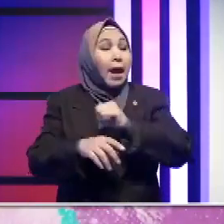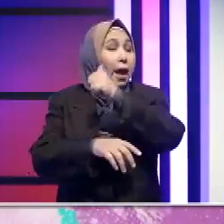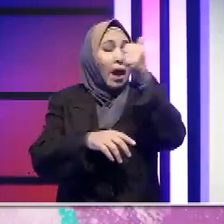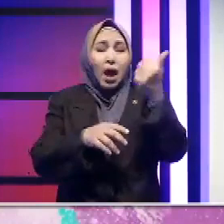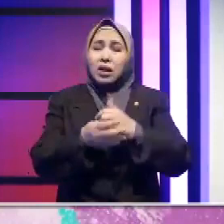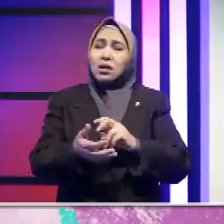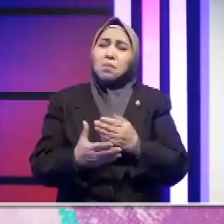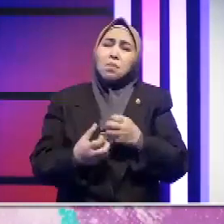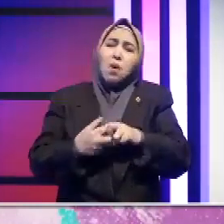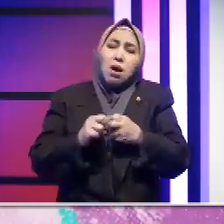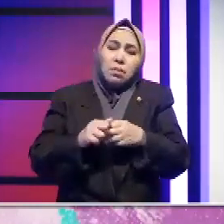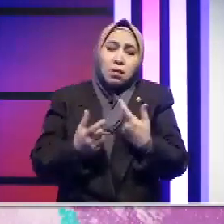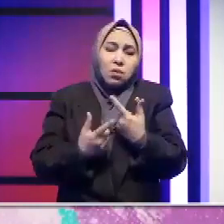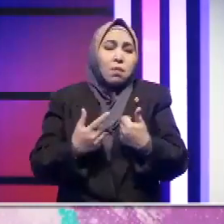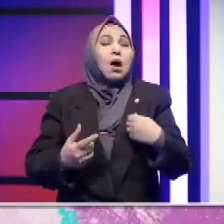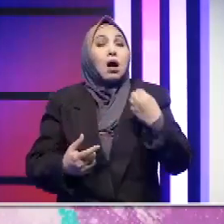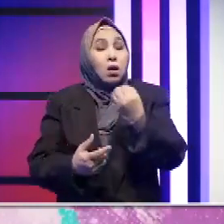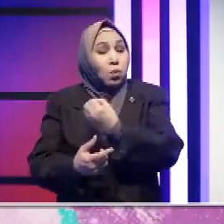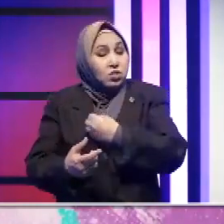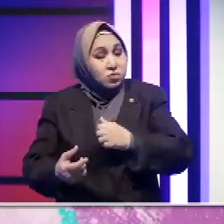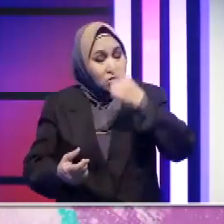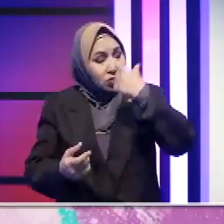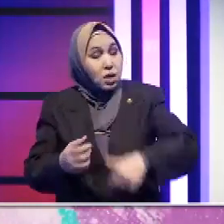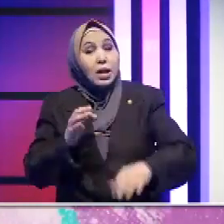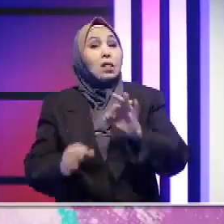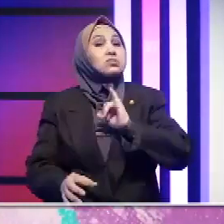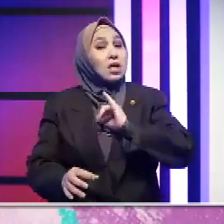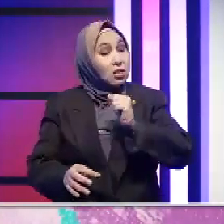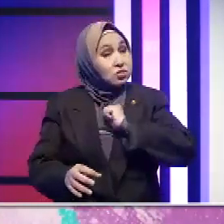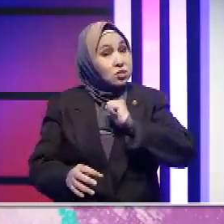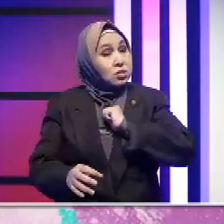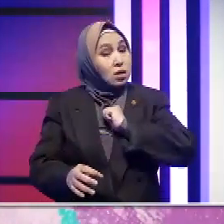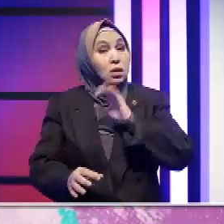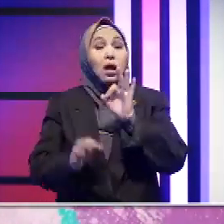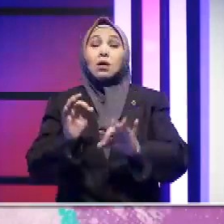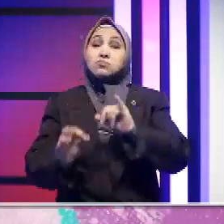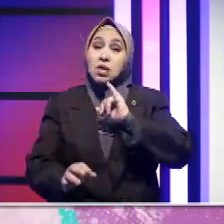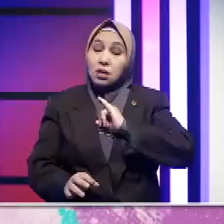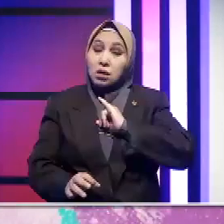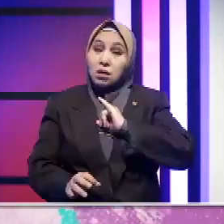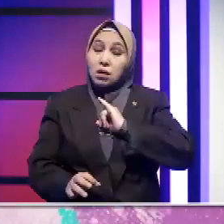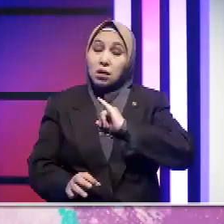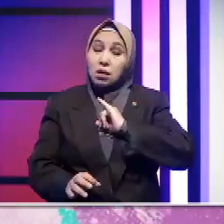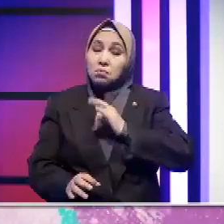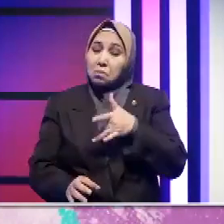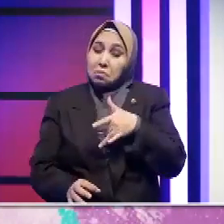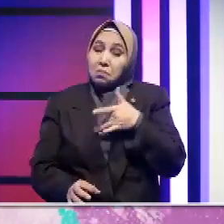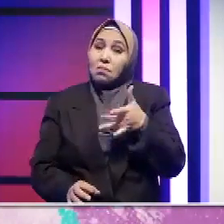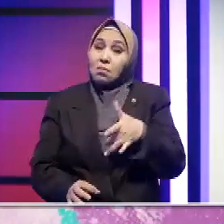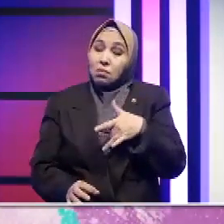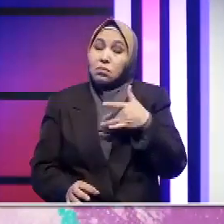promavit so kalau saya sedih kalau saya ia merasa